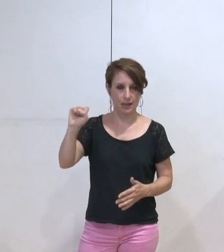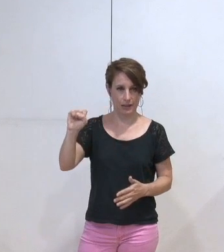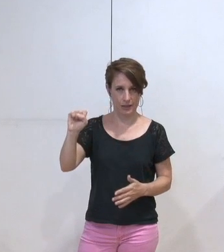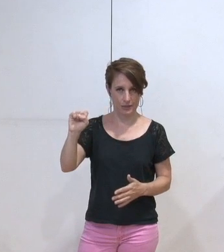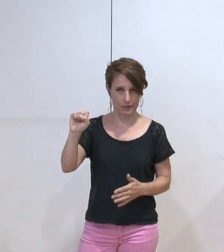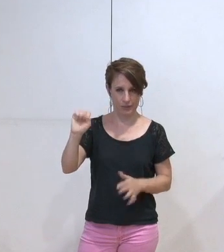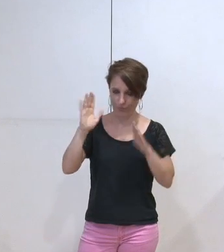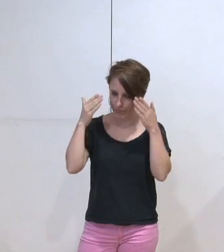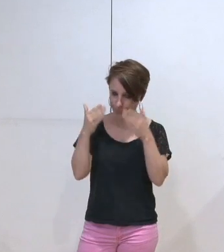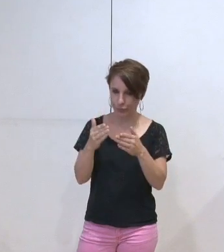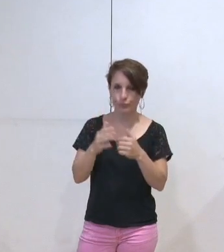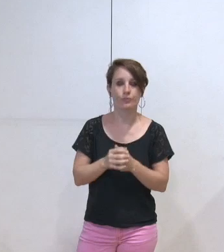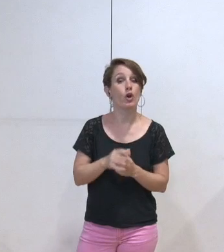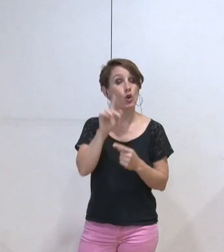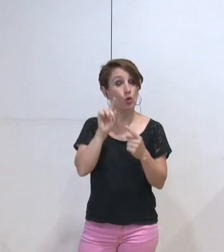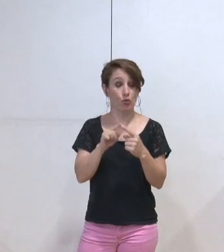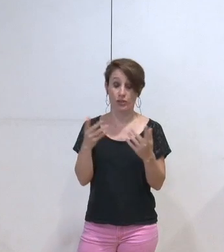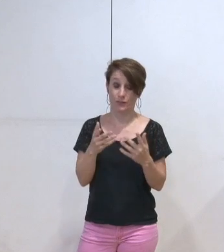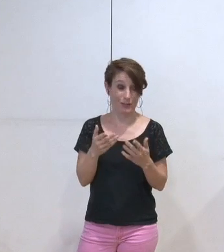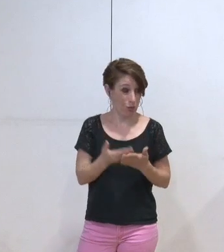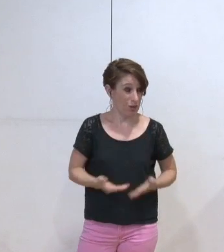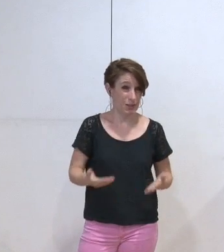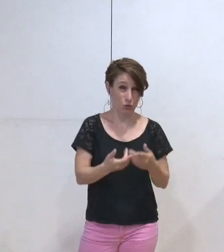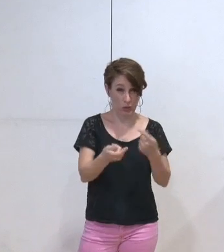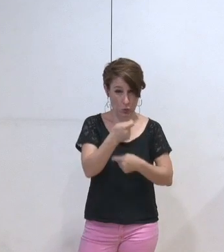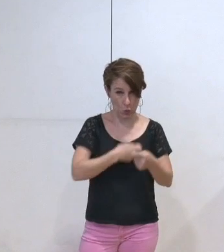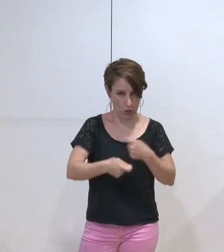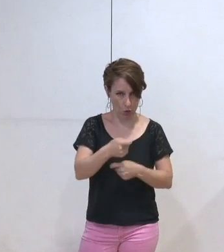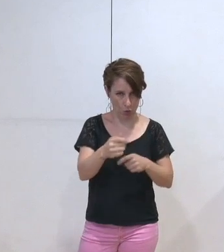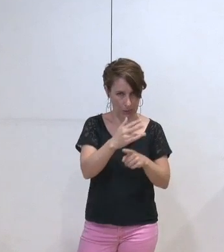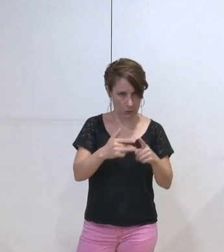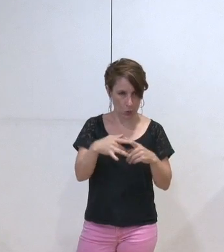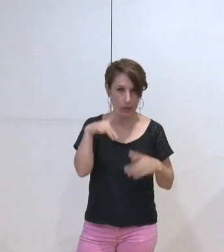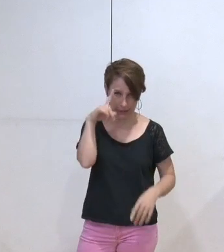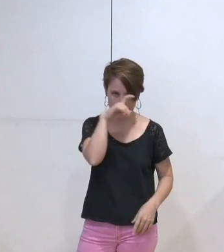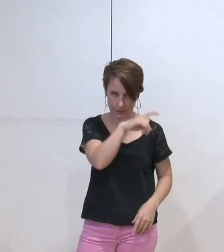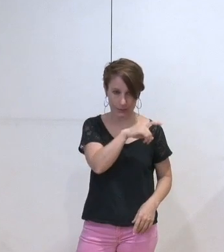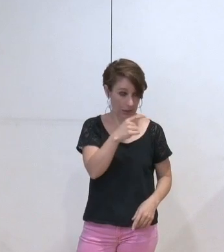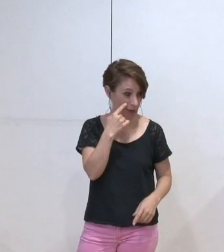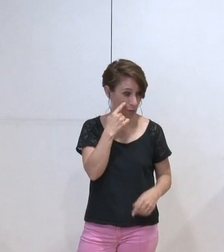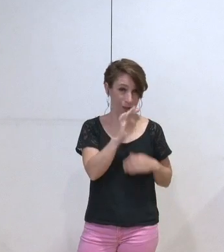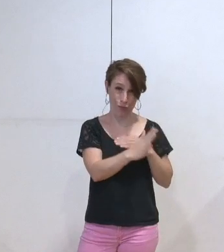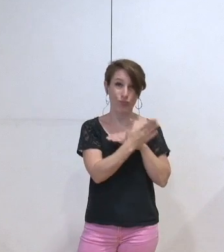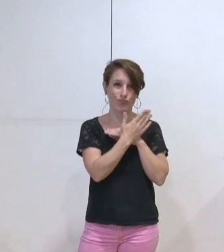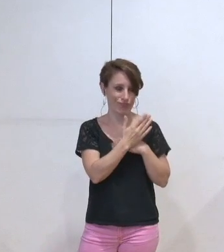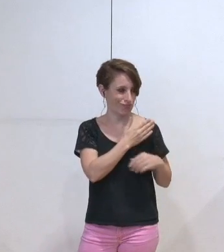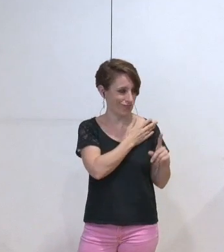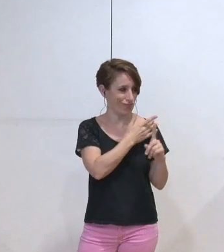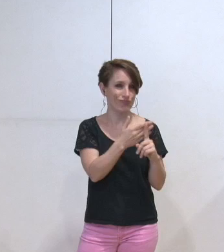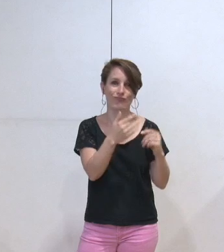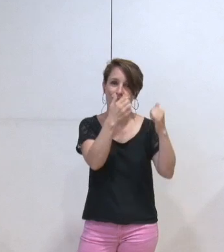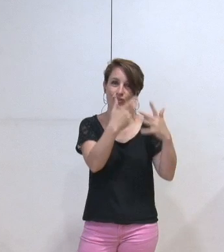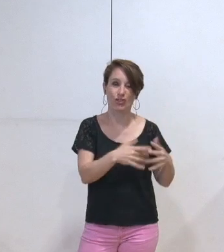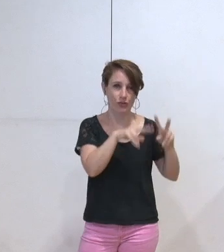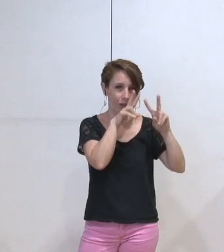dans un contexte social et économique difficile dont nous venons de voir en particulier une représentation sur la ville à travers l'analyse des